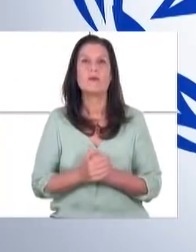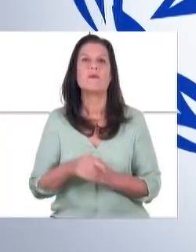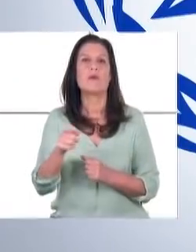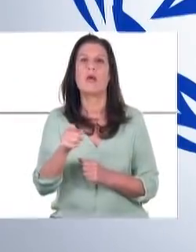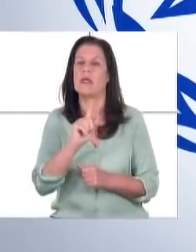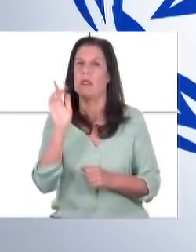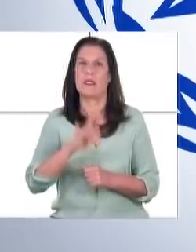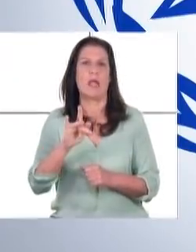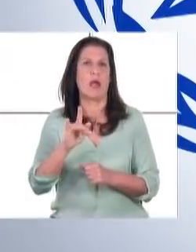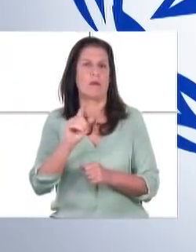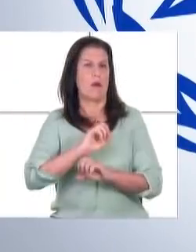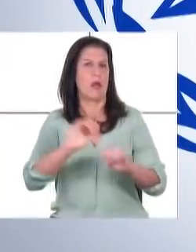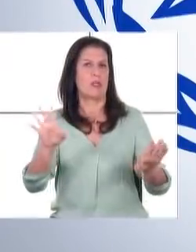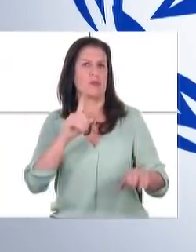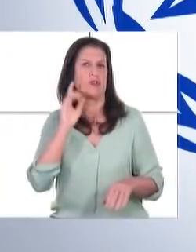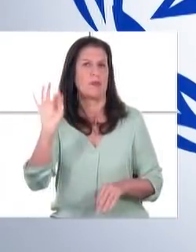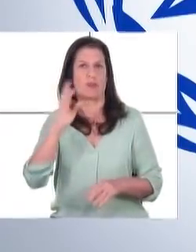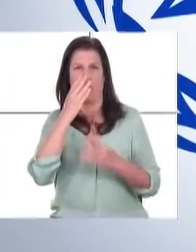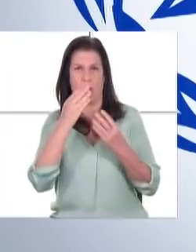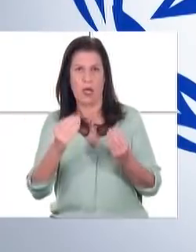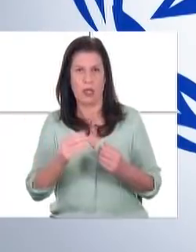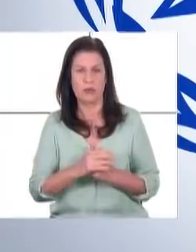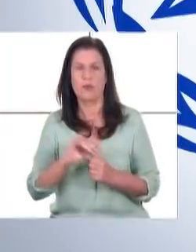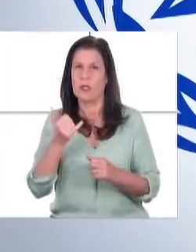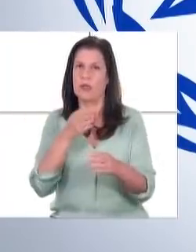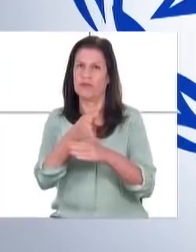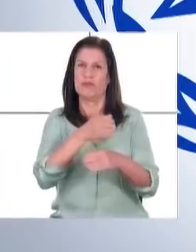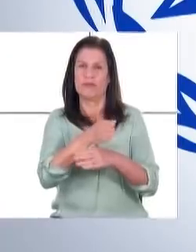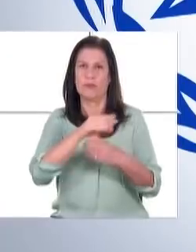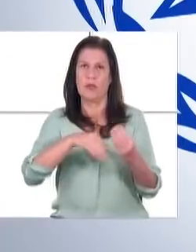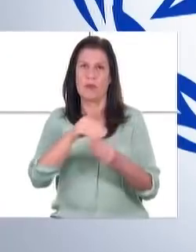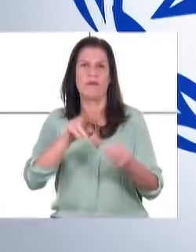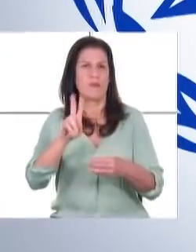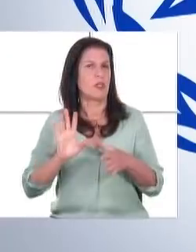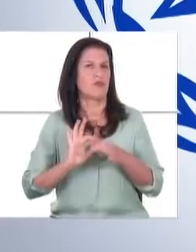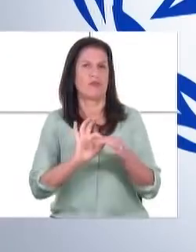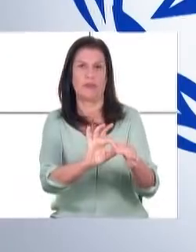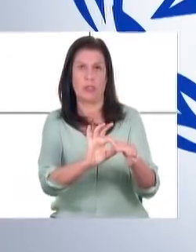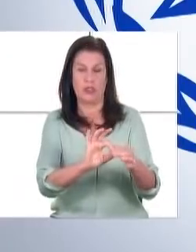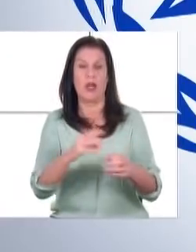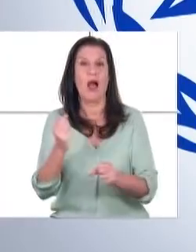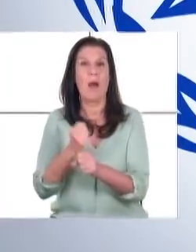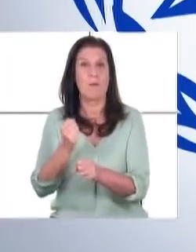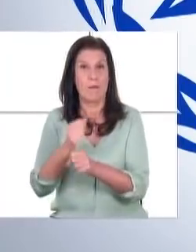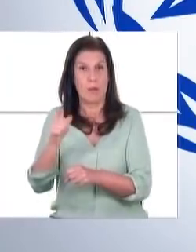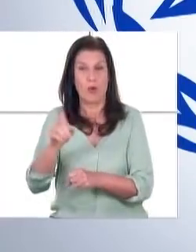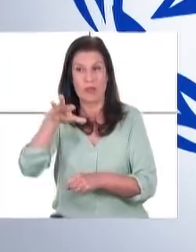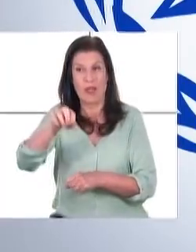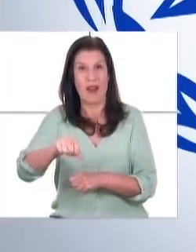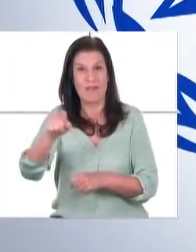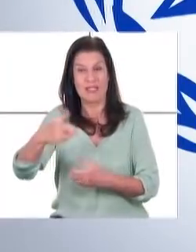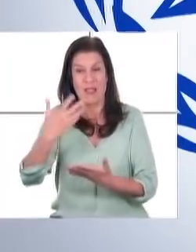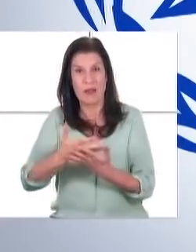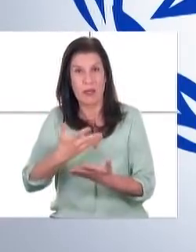של החשוד. במהלך החקירה נעשתה פנייה למעורבים וקיים קשר רציף איתם. הפעולות שבוצעו תפיסת הממצאים השונים